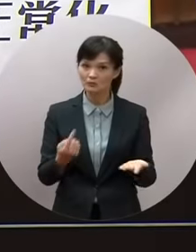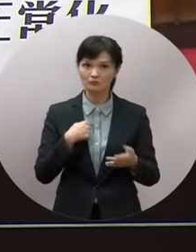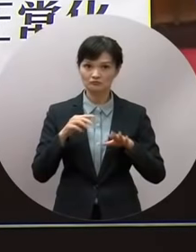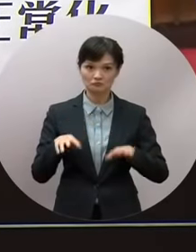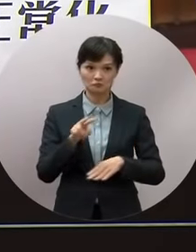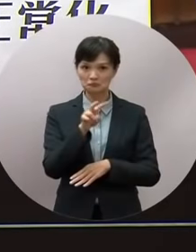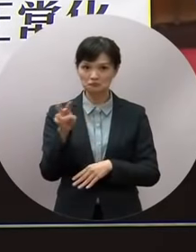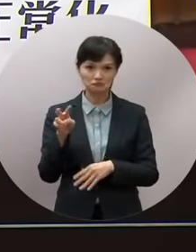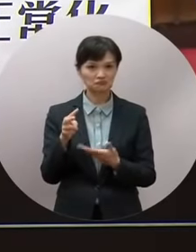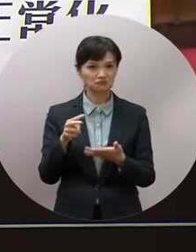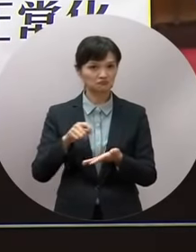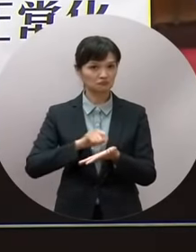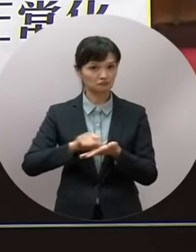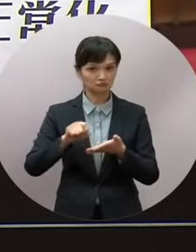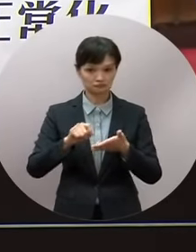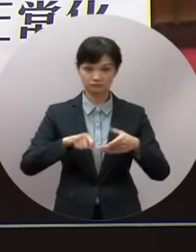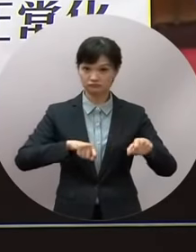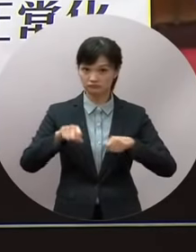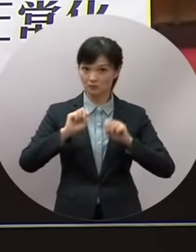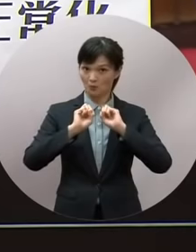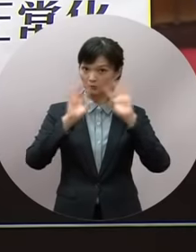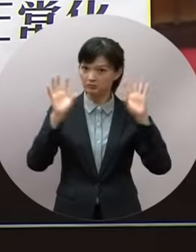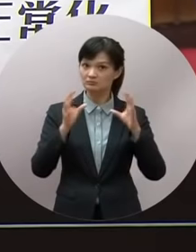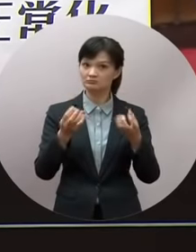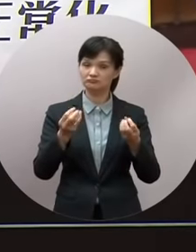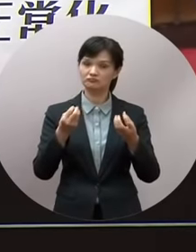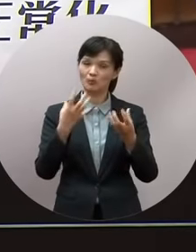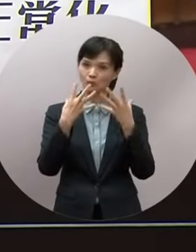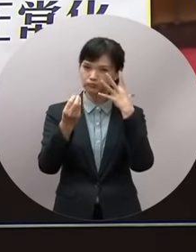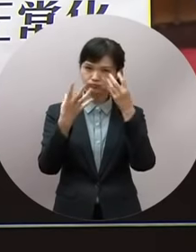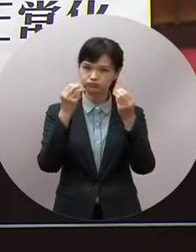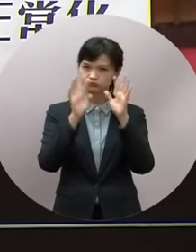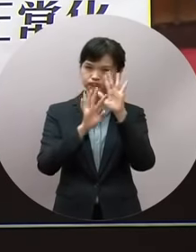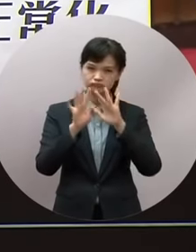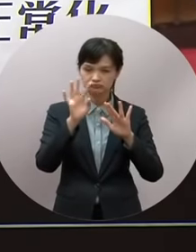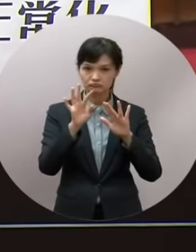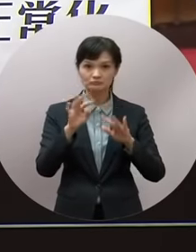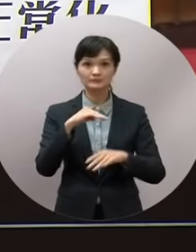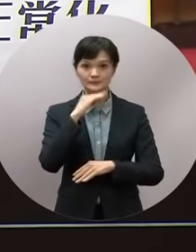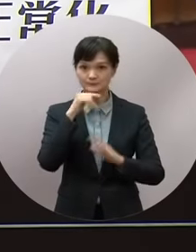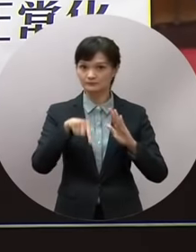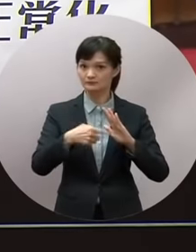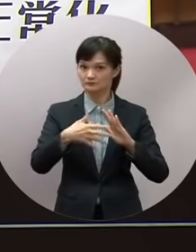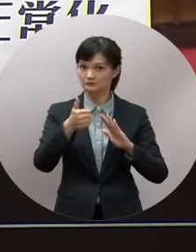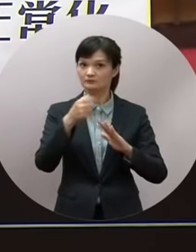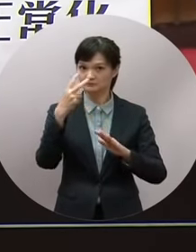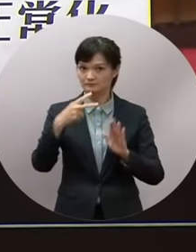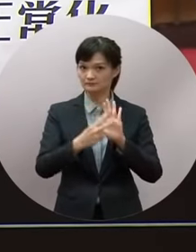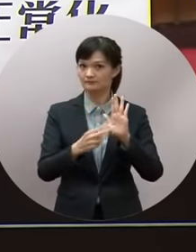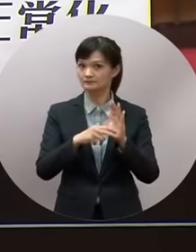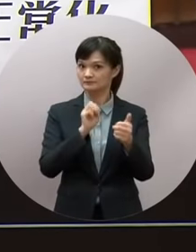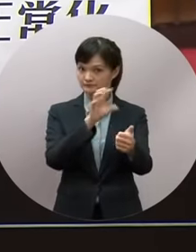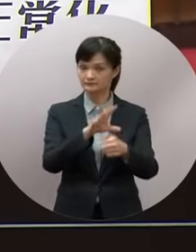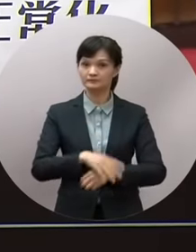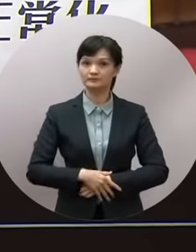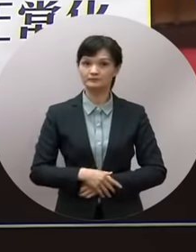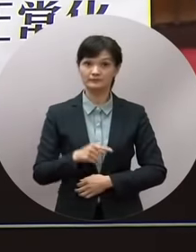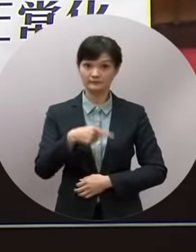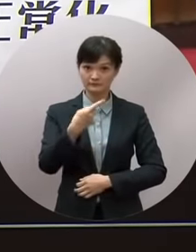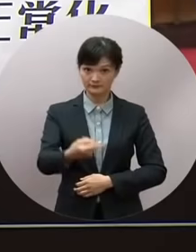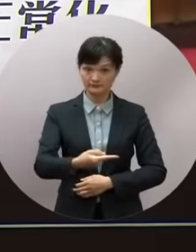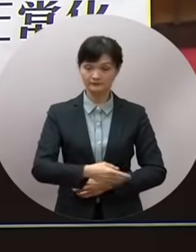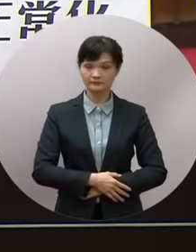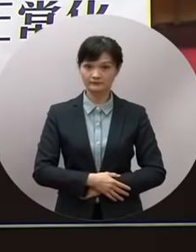较明确的政策宣示。院长，您稍后我跟你做一下简报。下一页。也就是